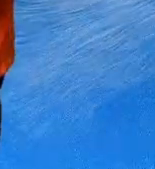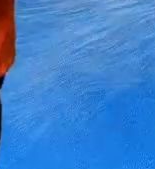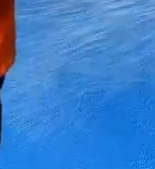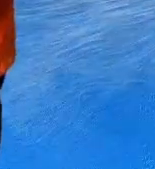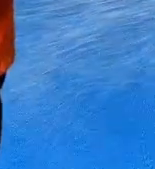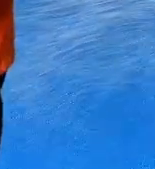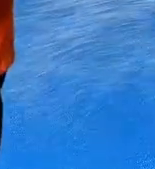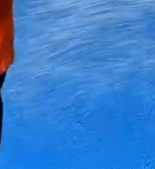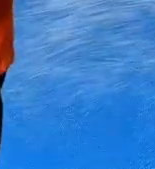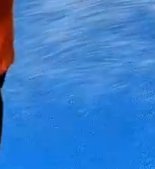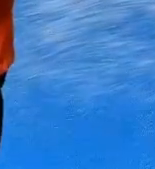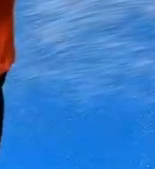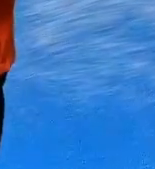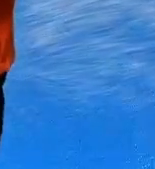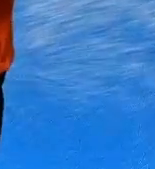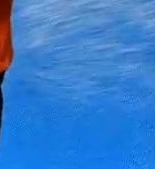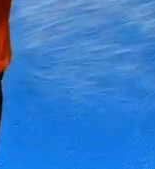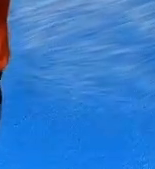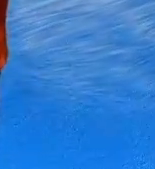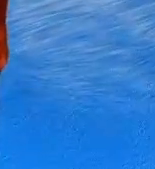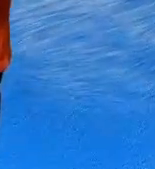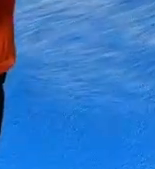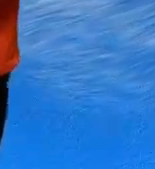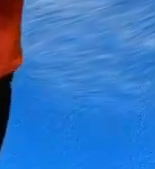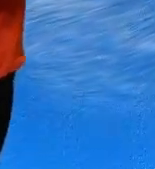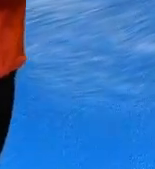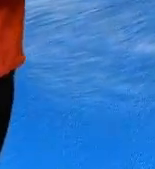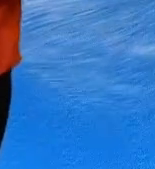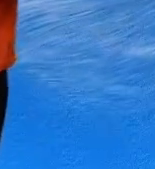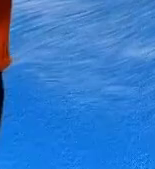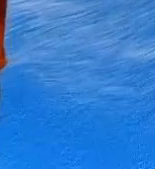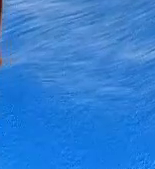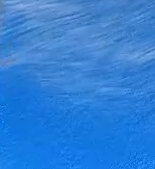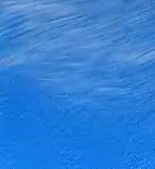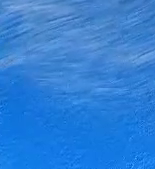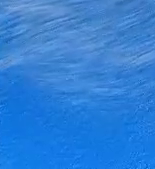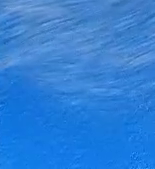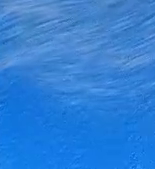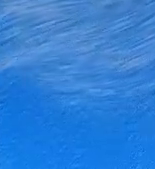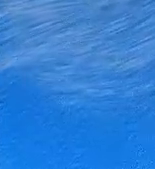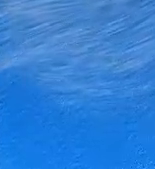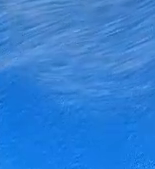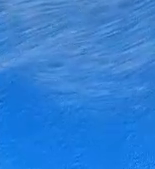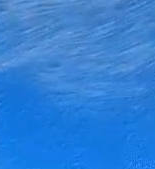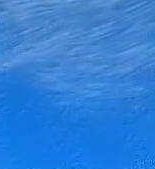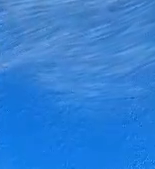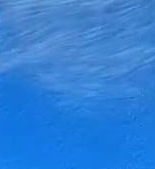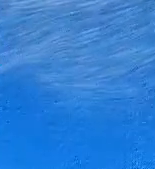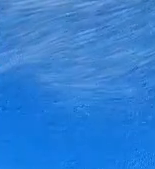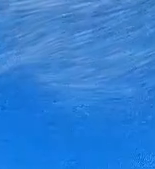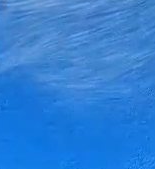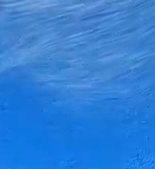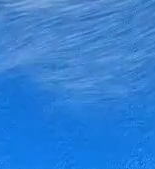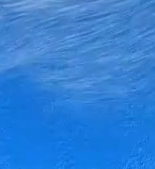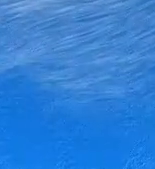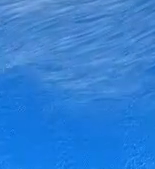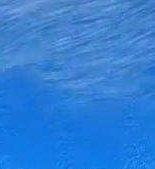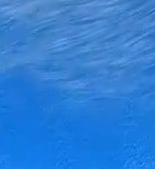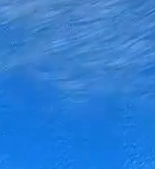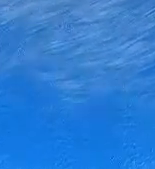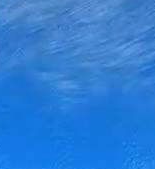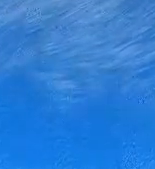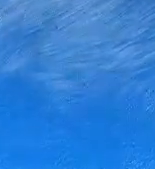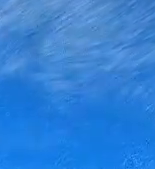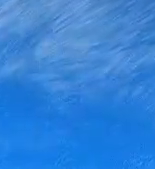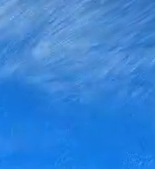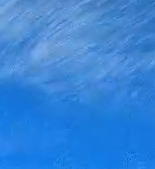Metro Weather, ito mga kapuso, posibleng lumakas. Nakita niyo yung paglakas ng Amihan na yan. Mula po bukas yan, araw ng Martes, at magtutuloy-tuloy